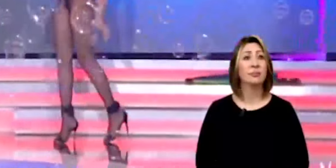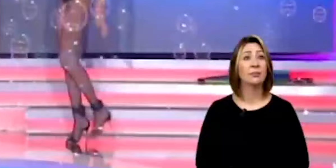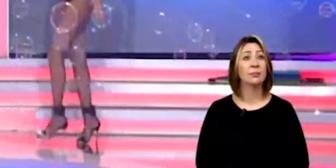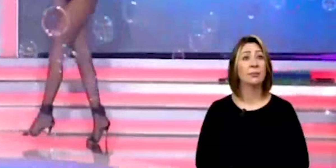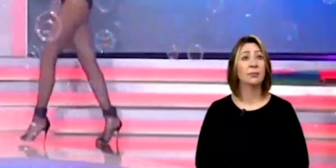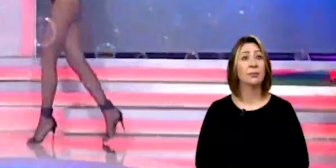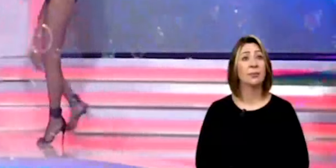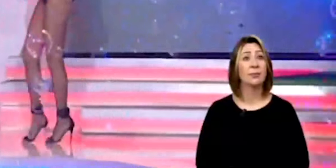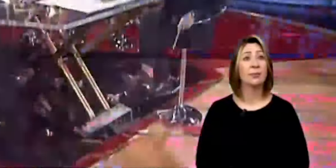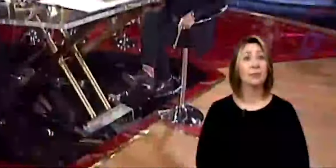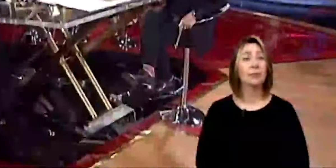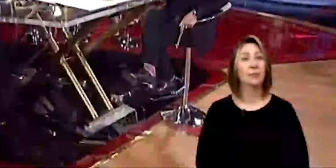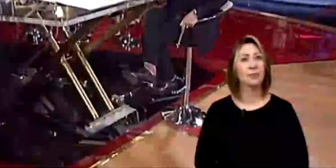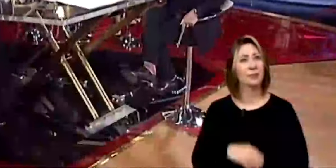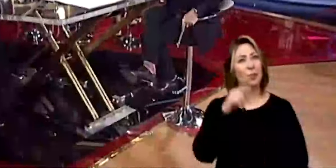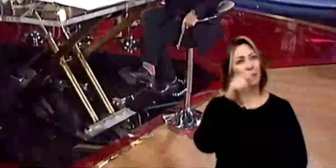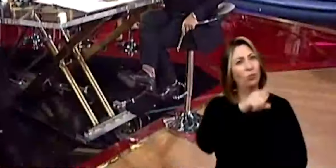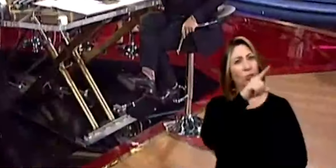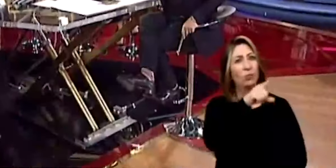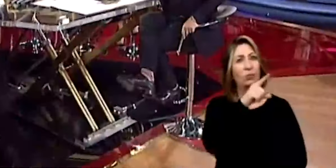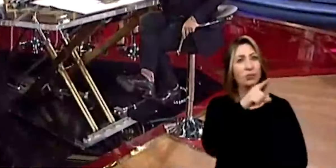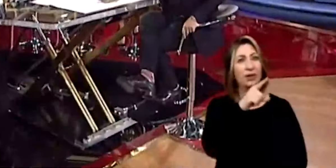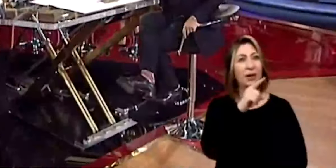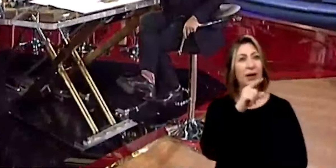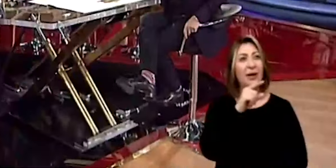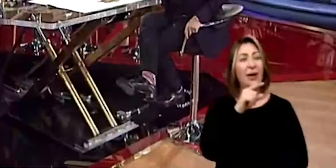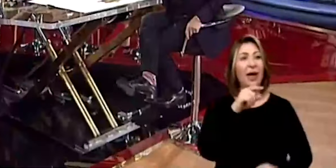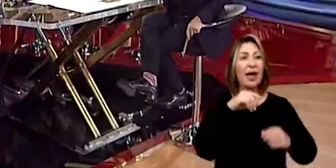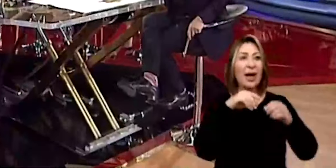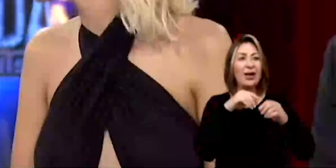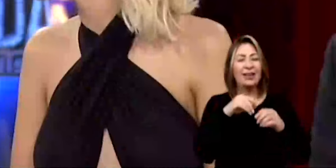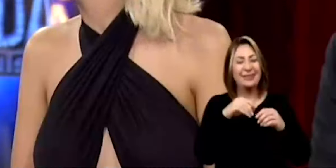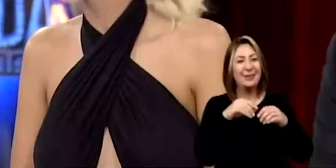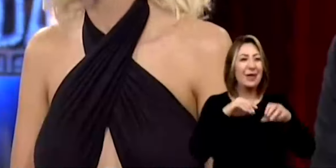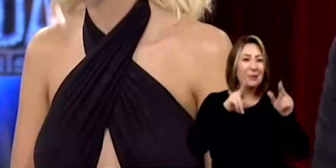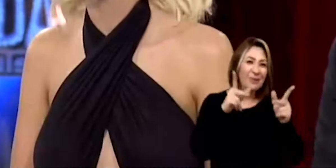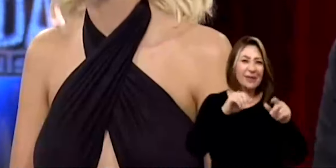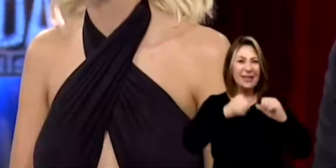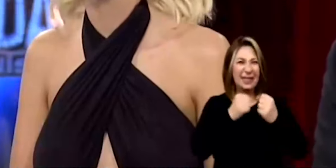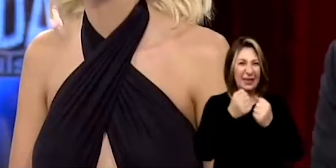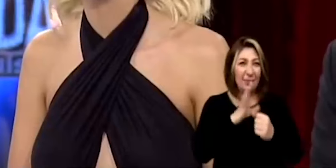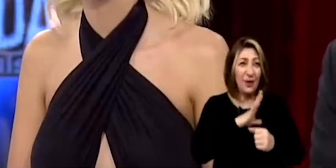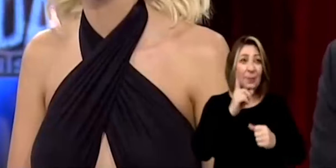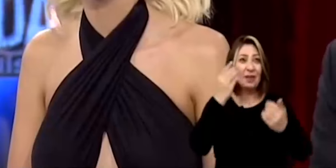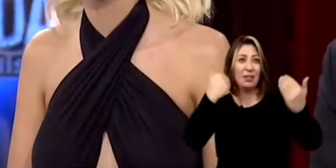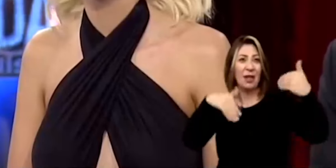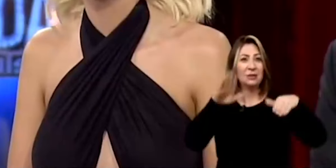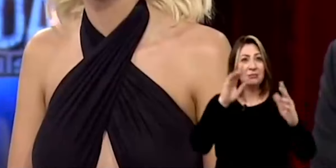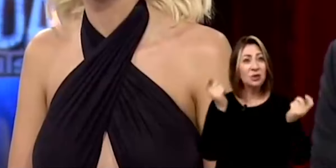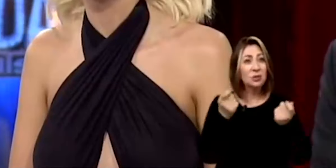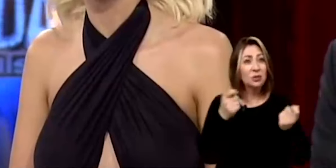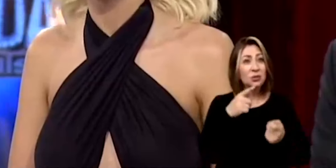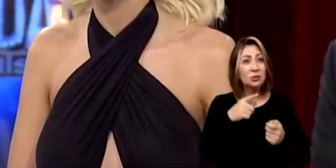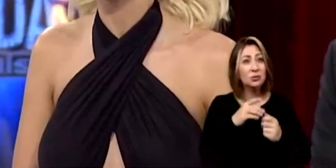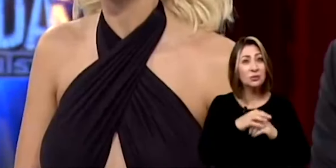herhalde. Dur. Şimdi burada kalça çıkığınız mı var geçici olarak? Yoksa bir dans mı yapmaya